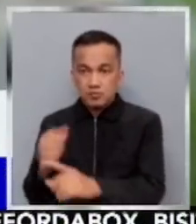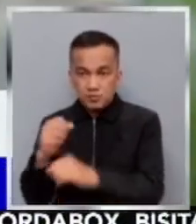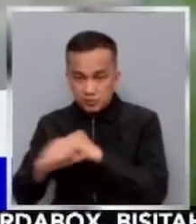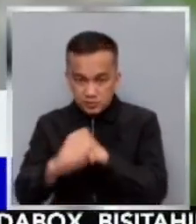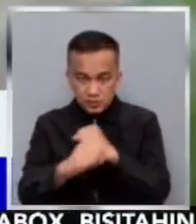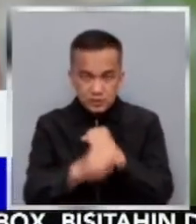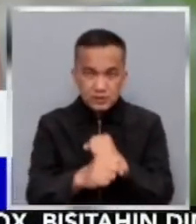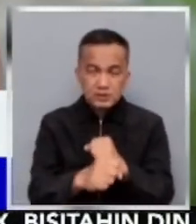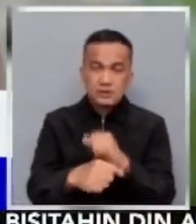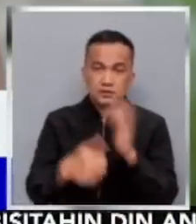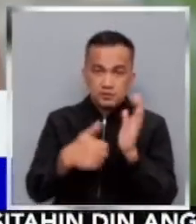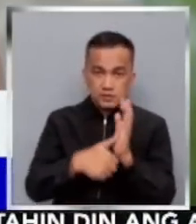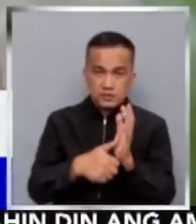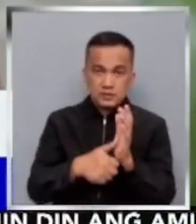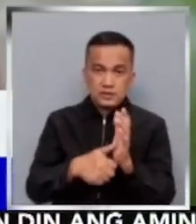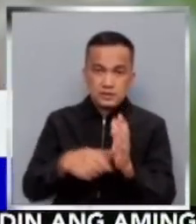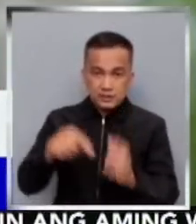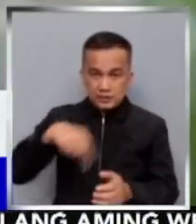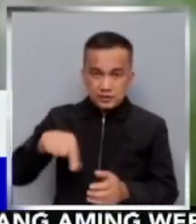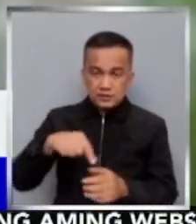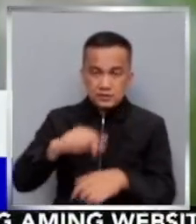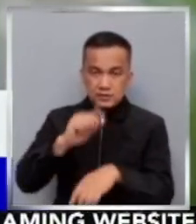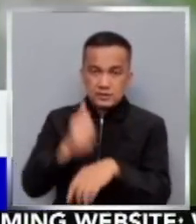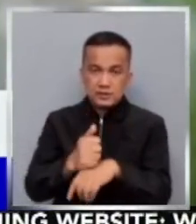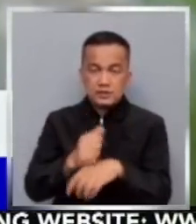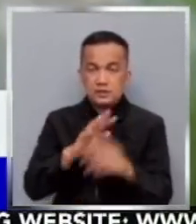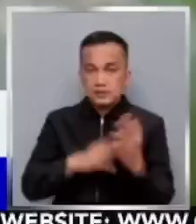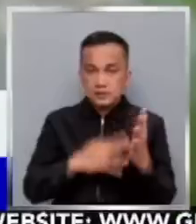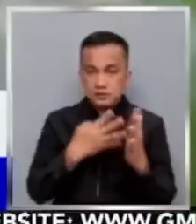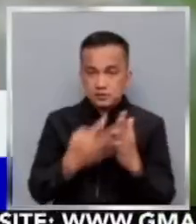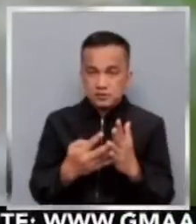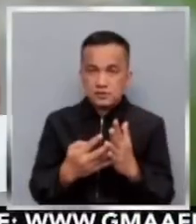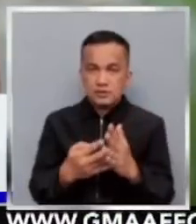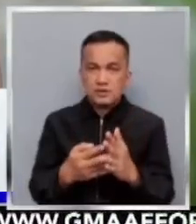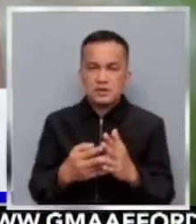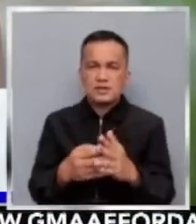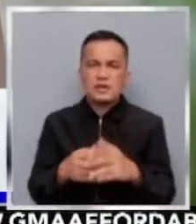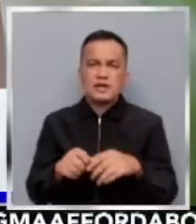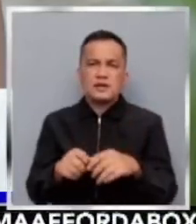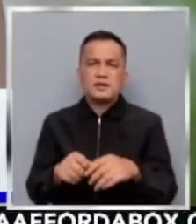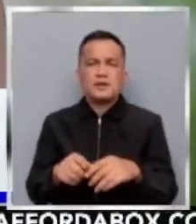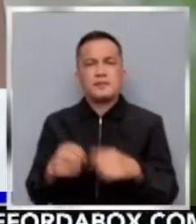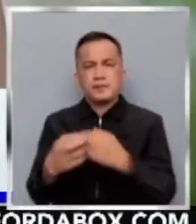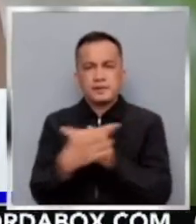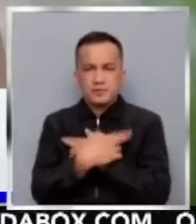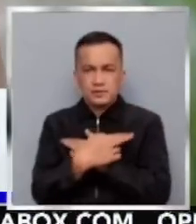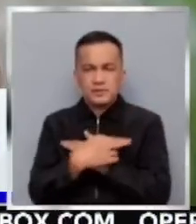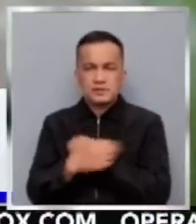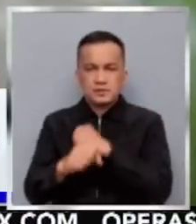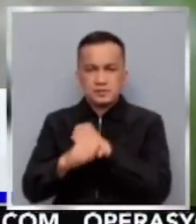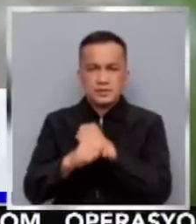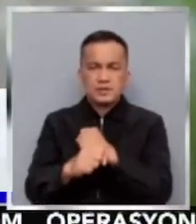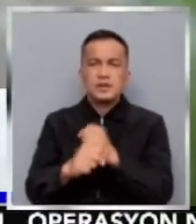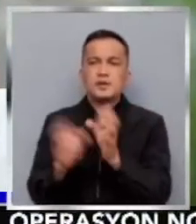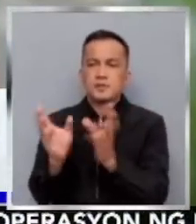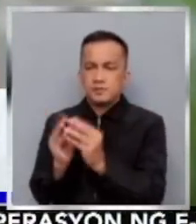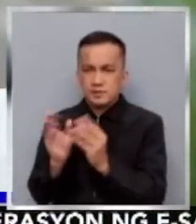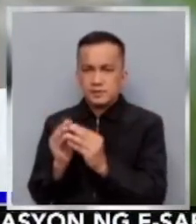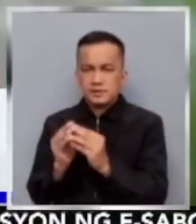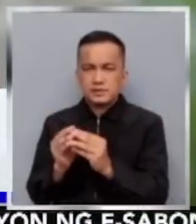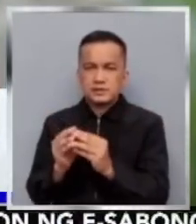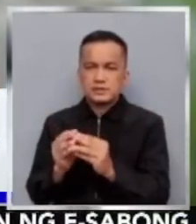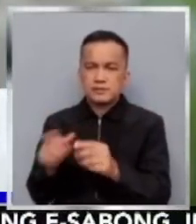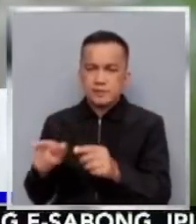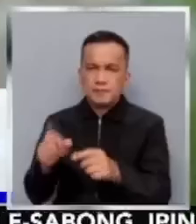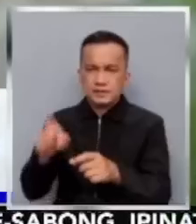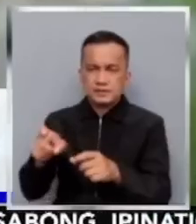na nakatakda sana sa kaniyang original na schedule, break muna uli sa kampanya si Moreno. May mga pulong raw silang hindi maisantabi para